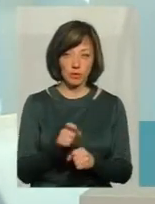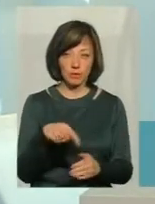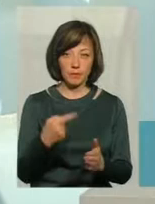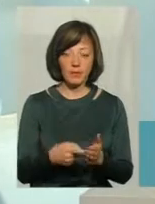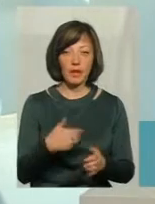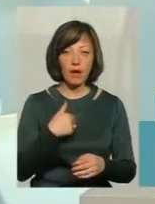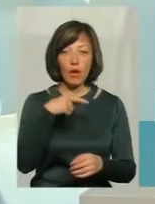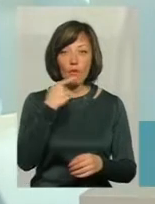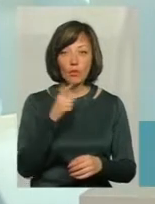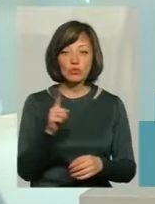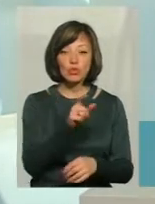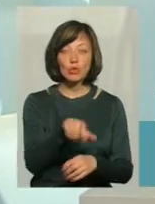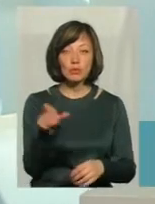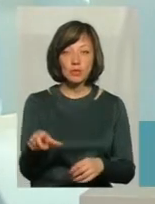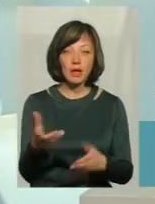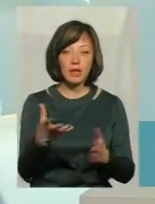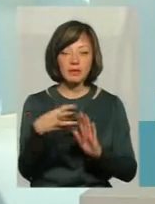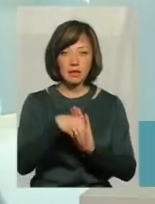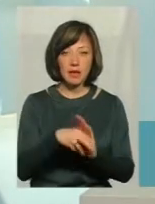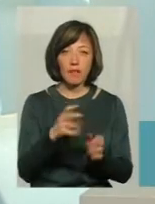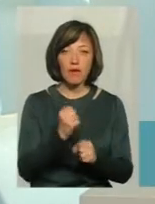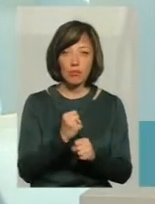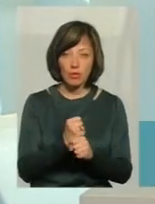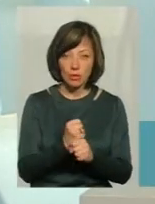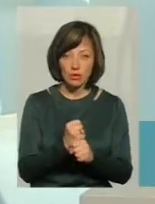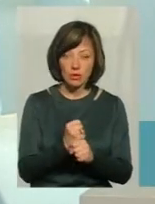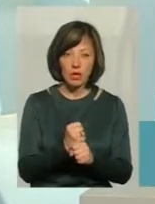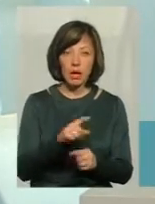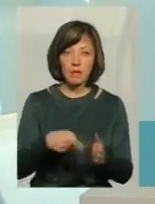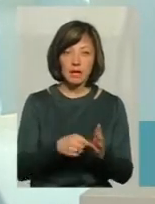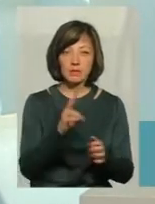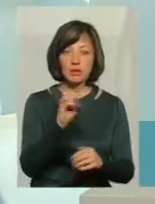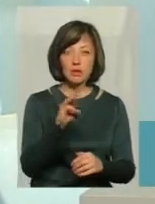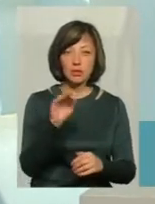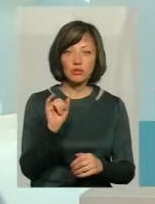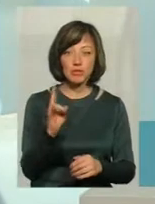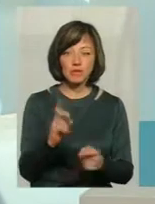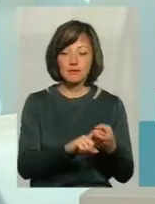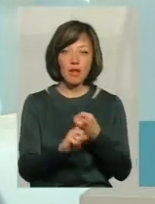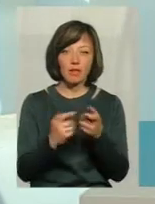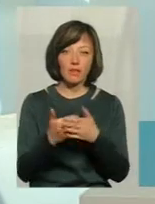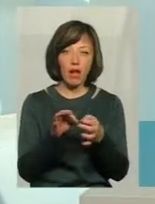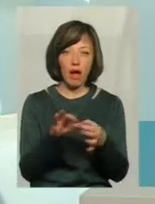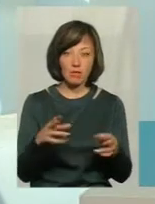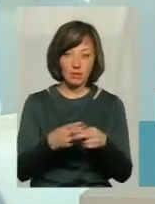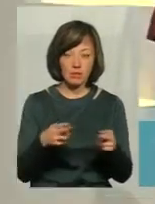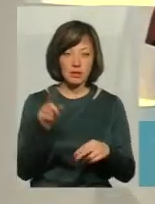говорю про те, що зробити з людьми, які задіяні на роботі. Тобто, от місто Нетішин, воно повністю залежне від атомної. Там, якщо хтось